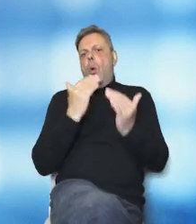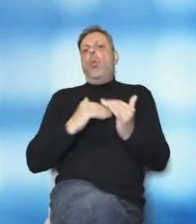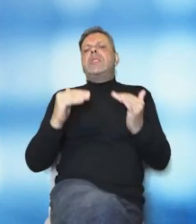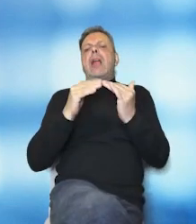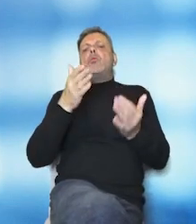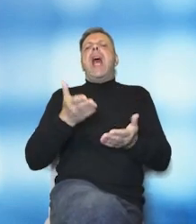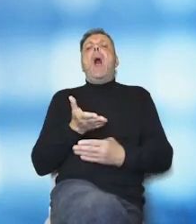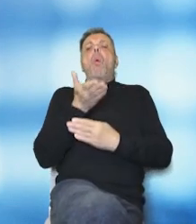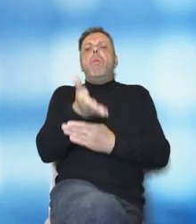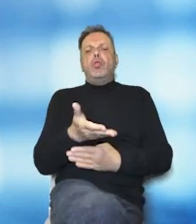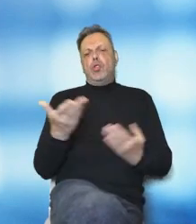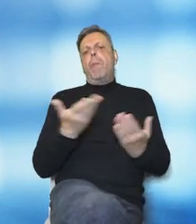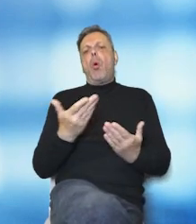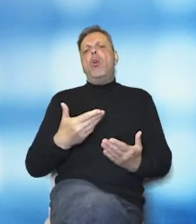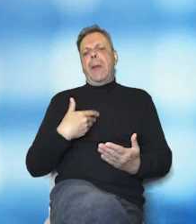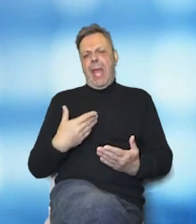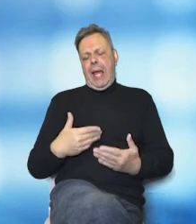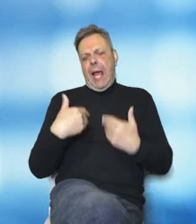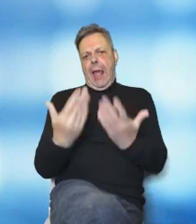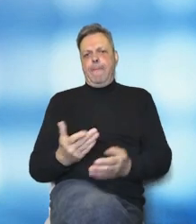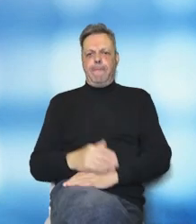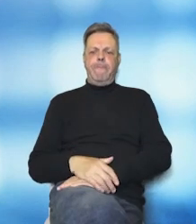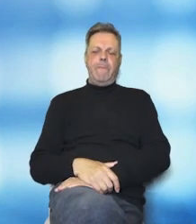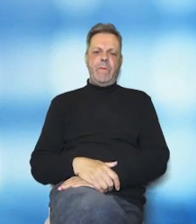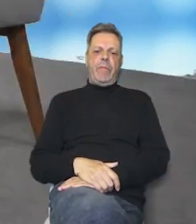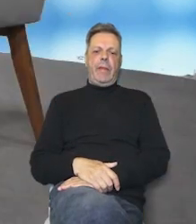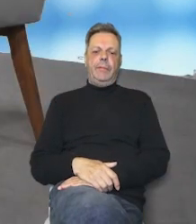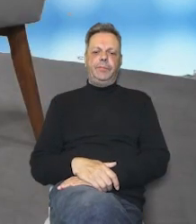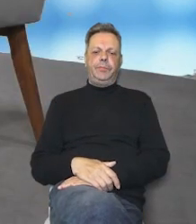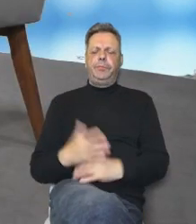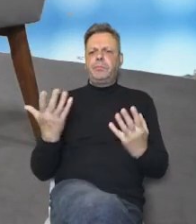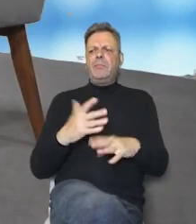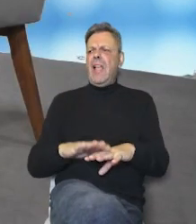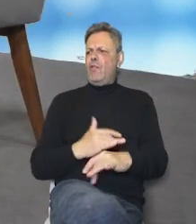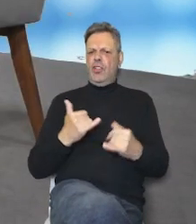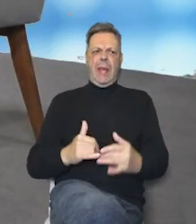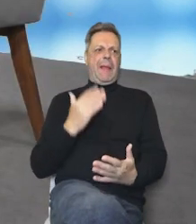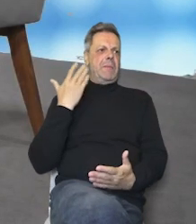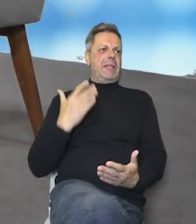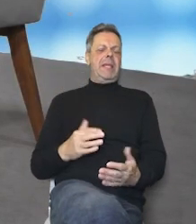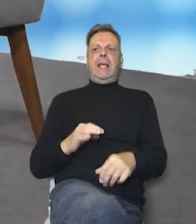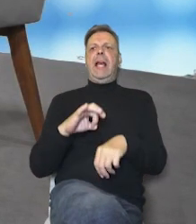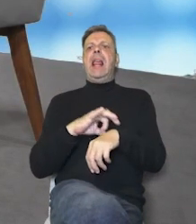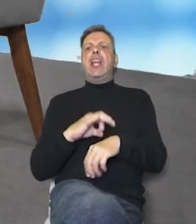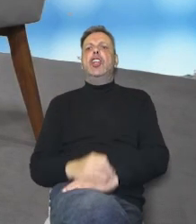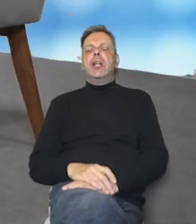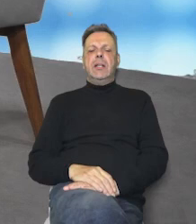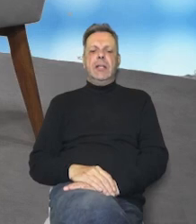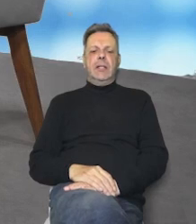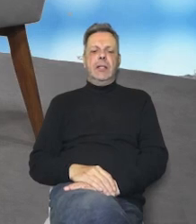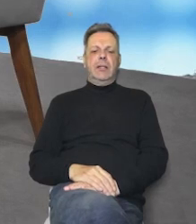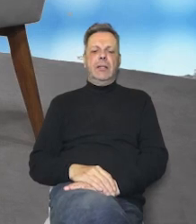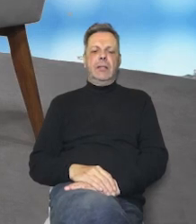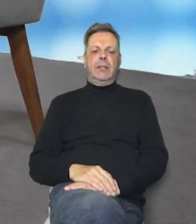onom uputnicom koju sam ja ordinirala. Kakav je to osjećaj danas biti liječnik, odnosno